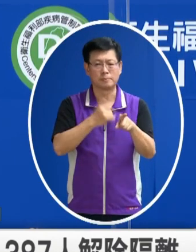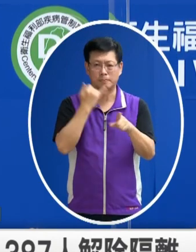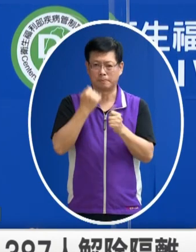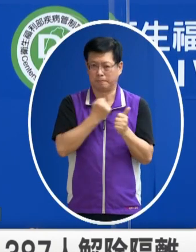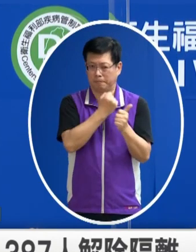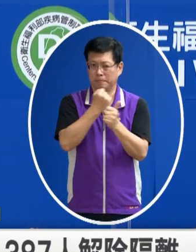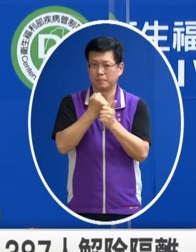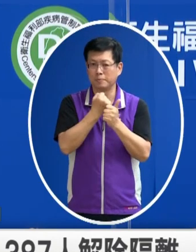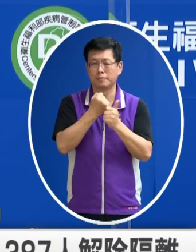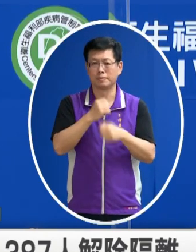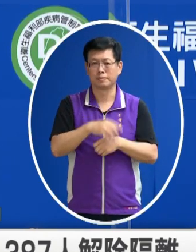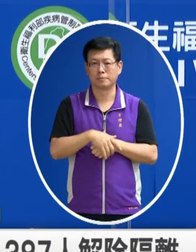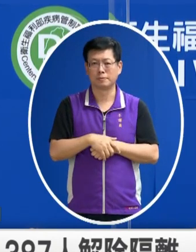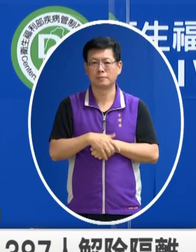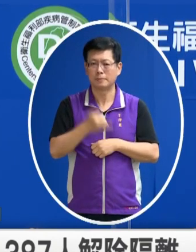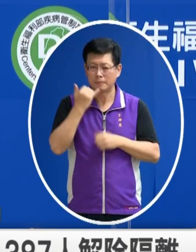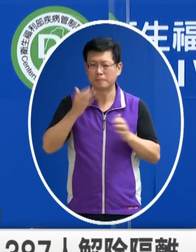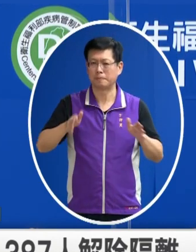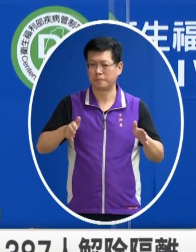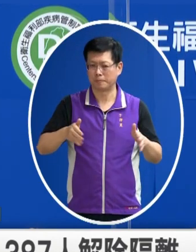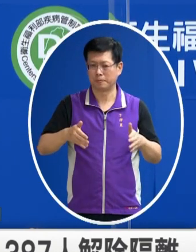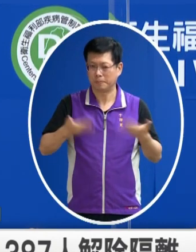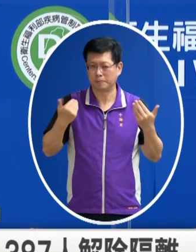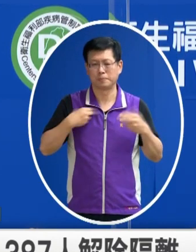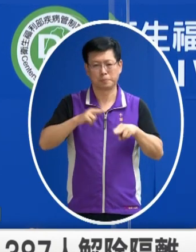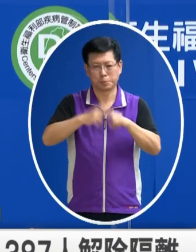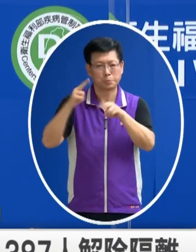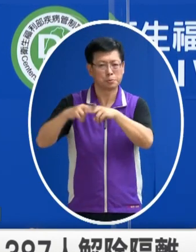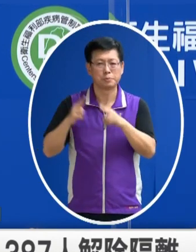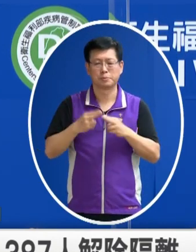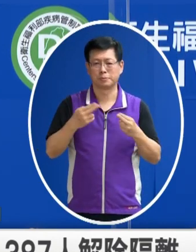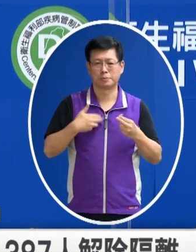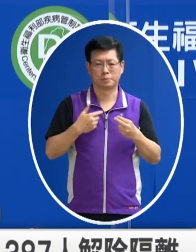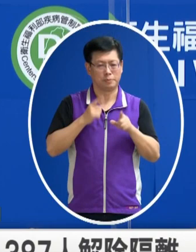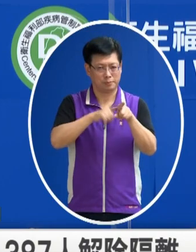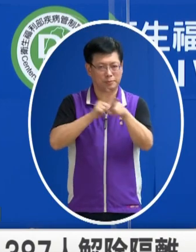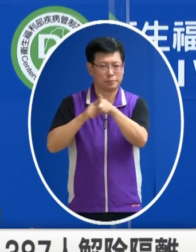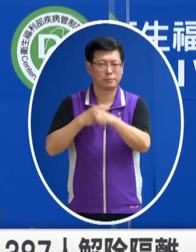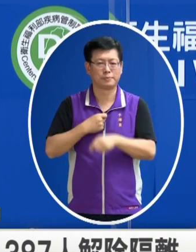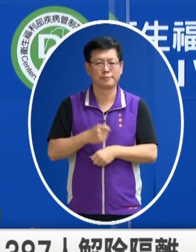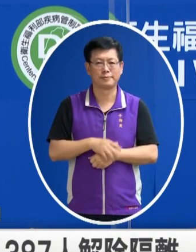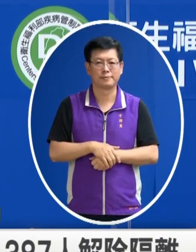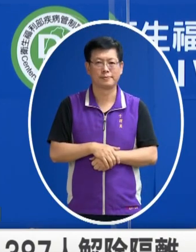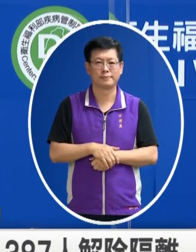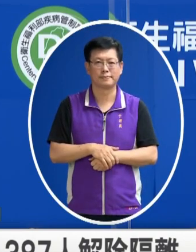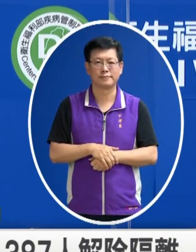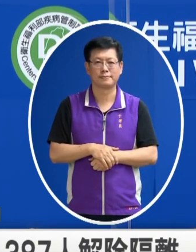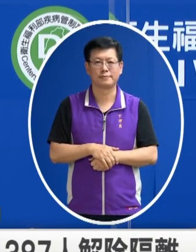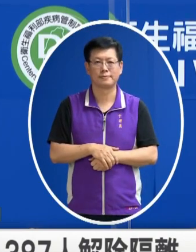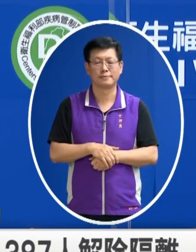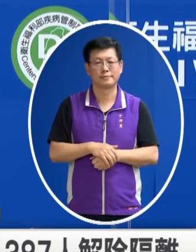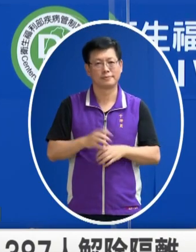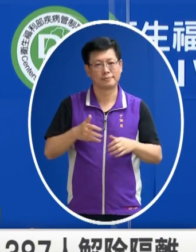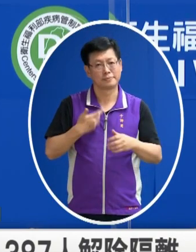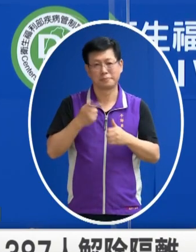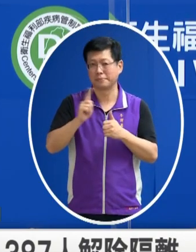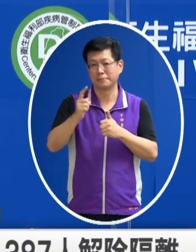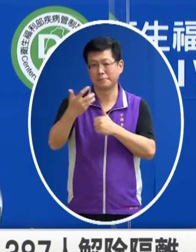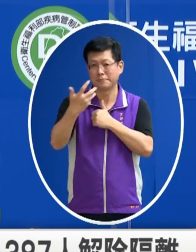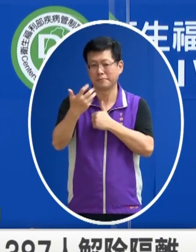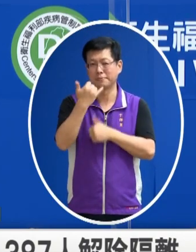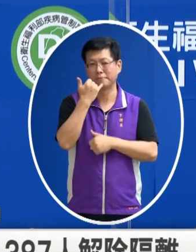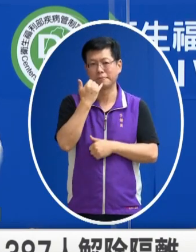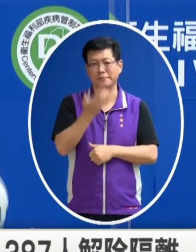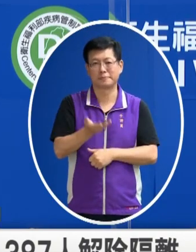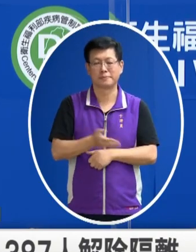控的情况下尽量来开放，好，那以这样的原则在进行。好，那大家有没有问题可以提